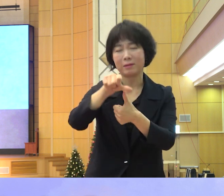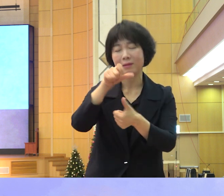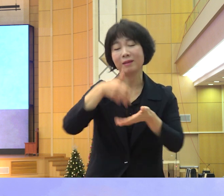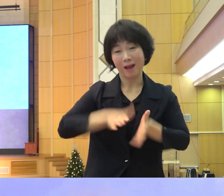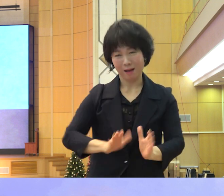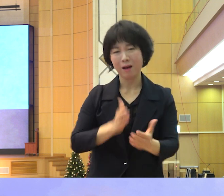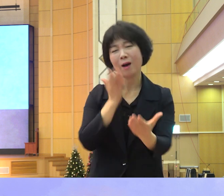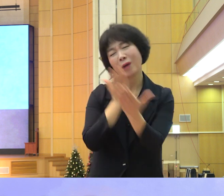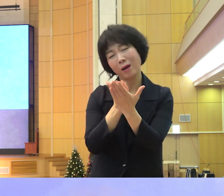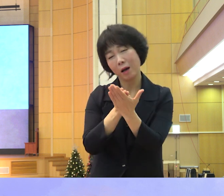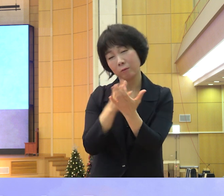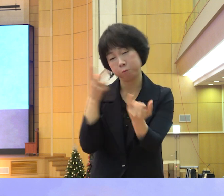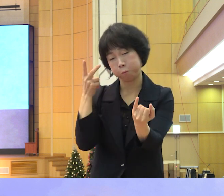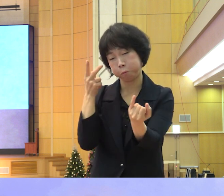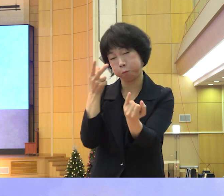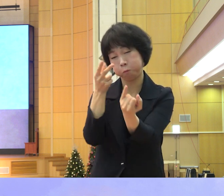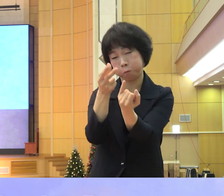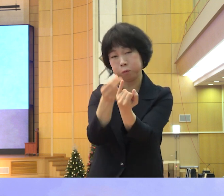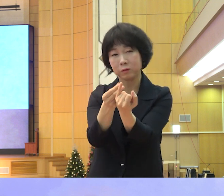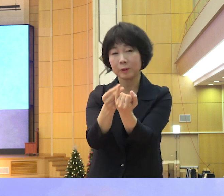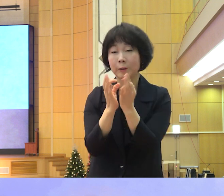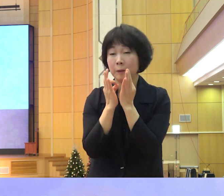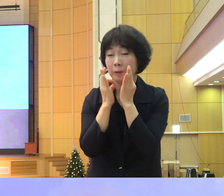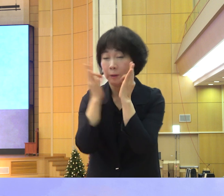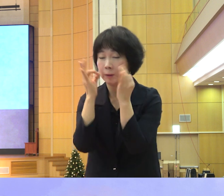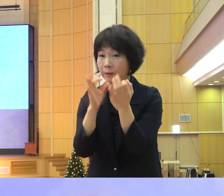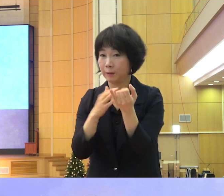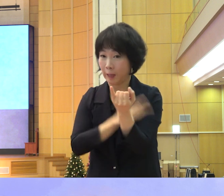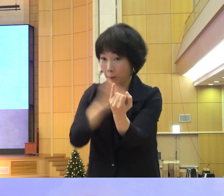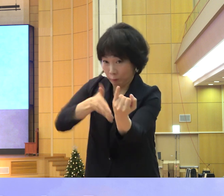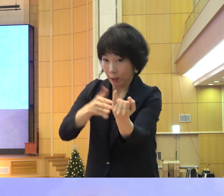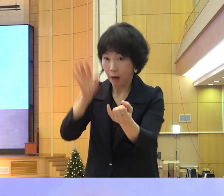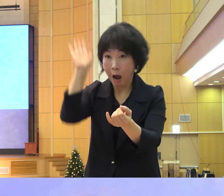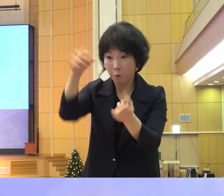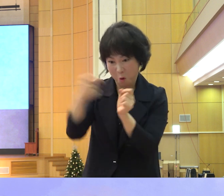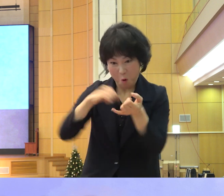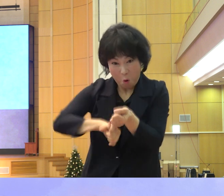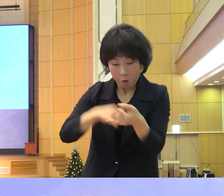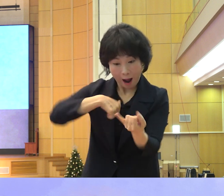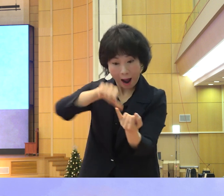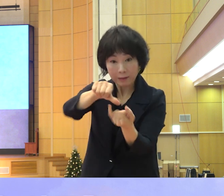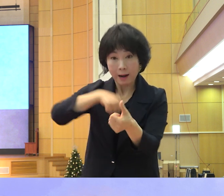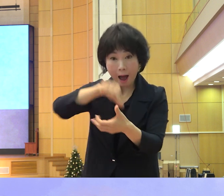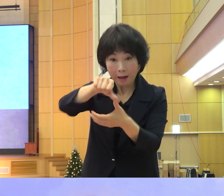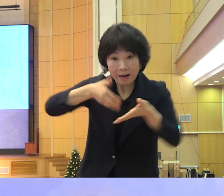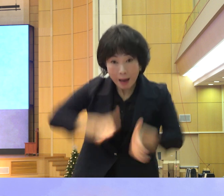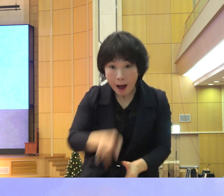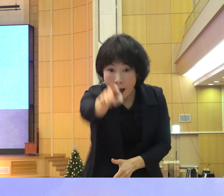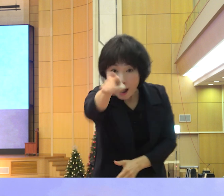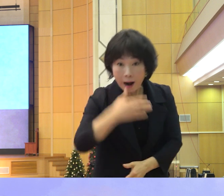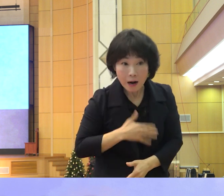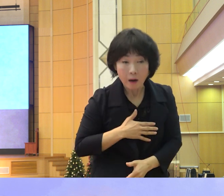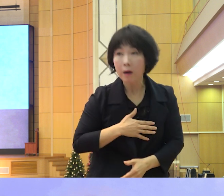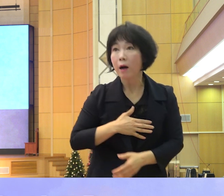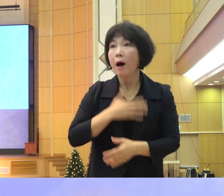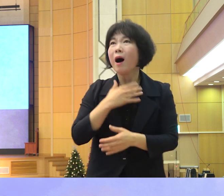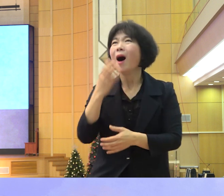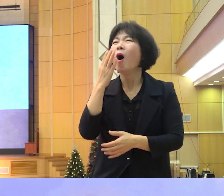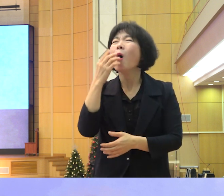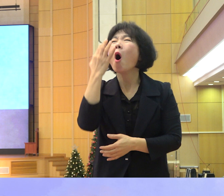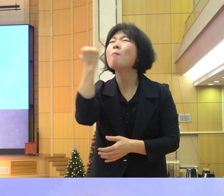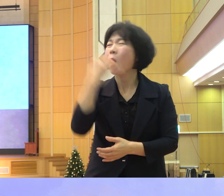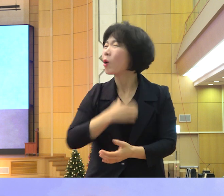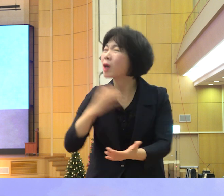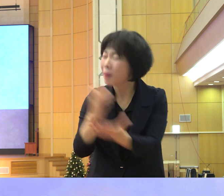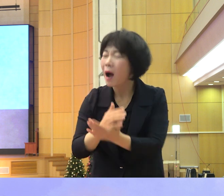낳아달라고 그렇게 간곡히 부탁했습니다. 그랬더니 아들도 어머님 염려하지